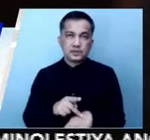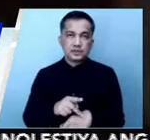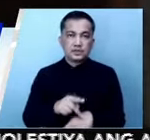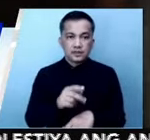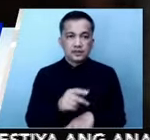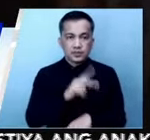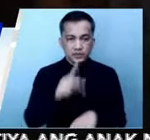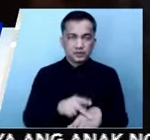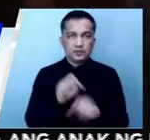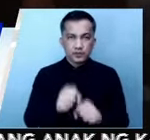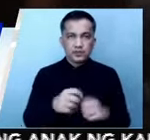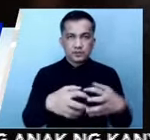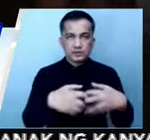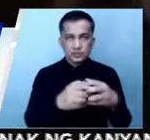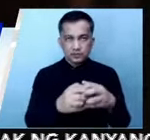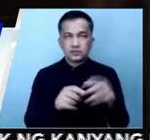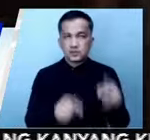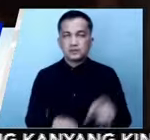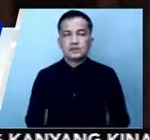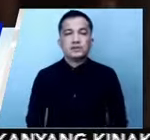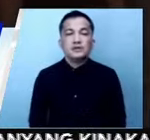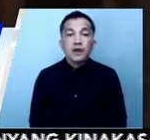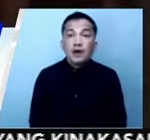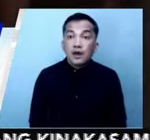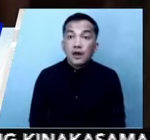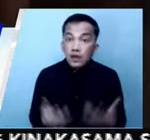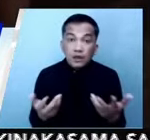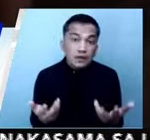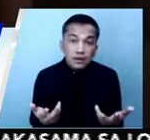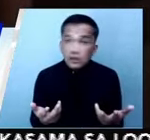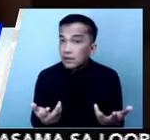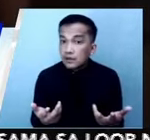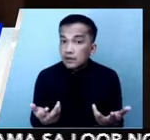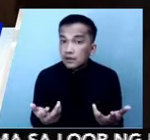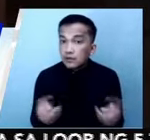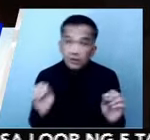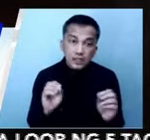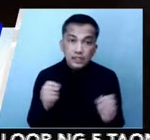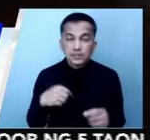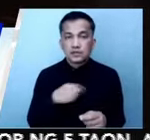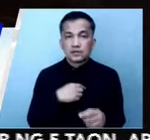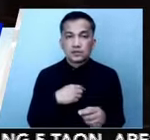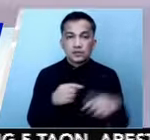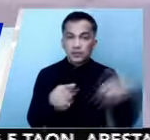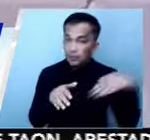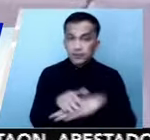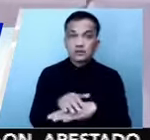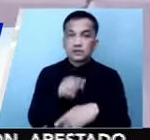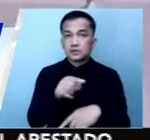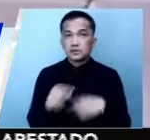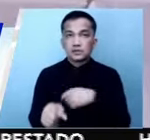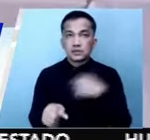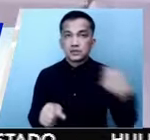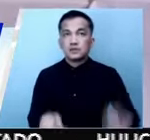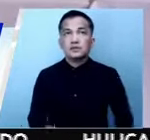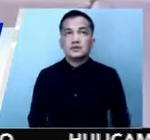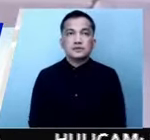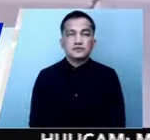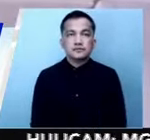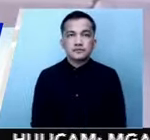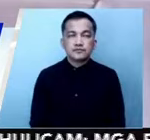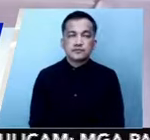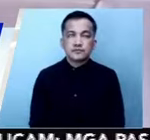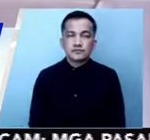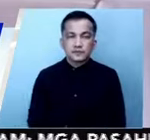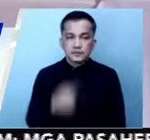ng struktura dyan. Eh, then wala na tayo kasi papasukan ng China. Sabi ng isang